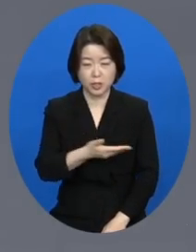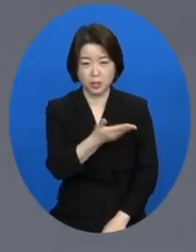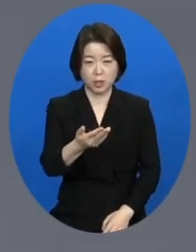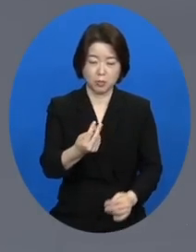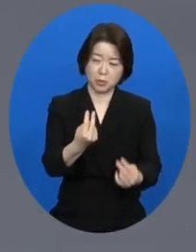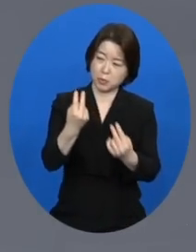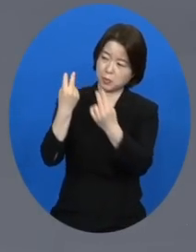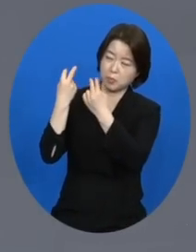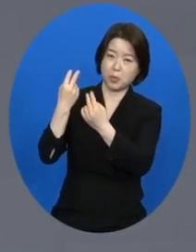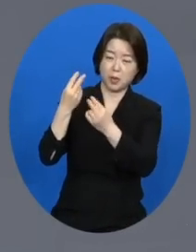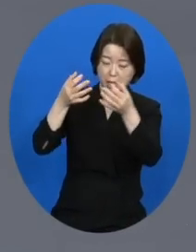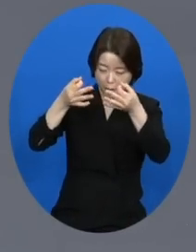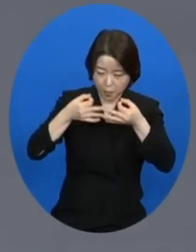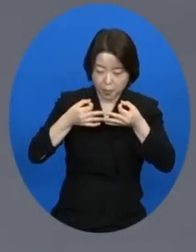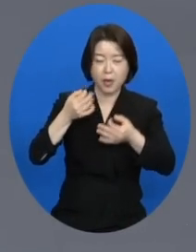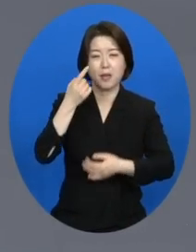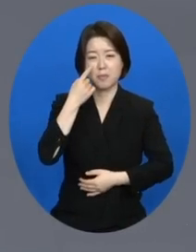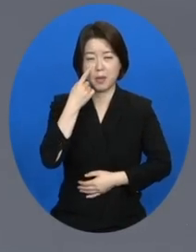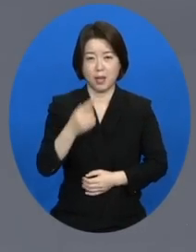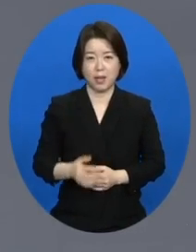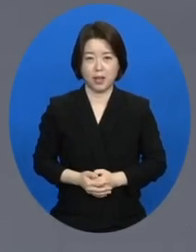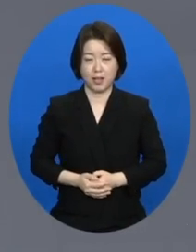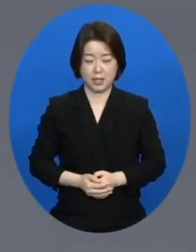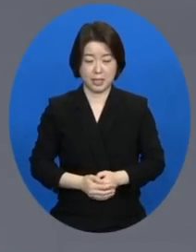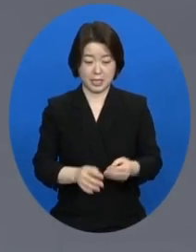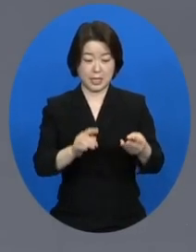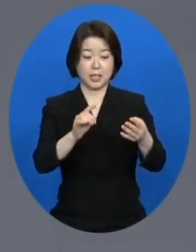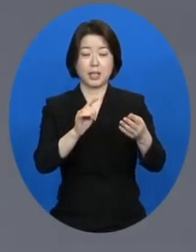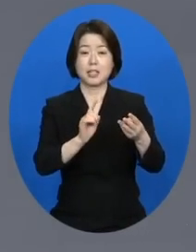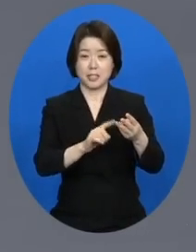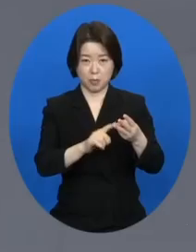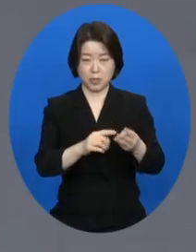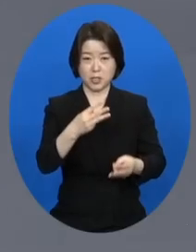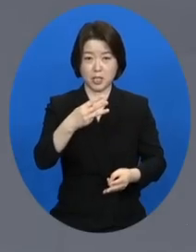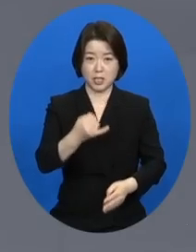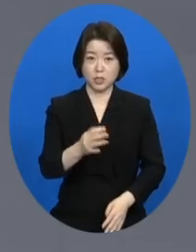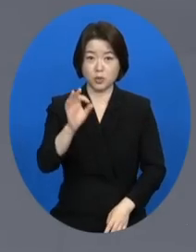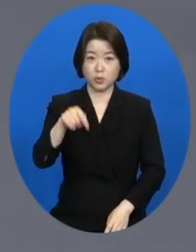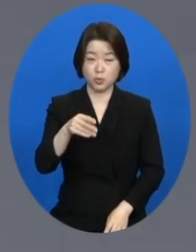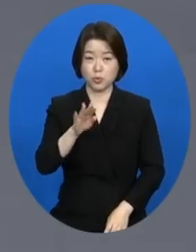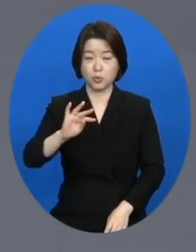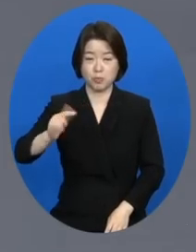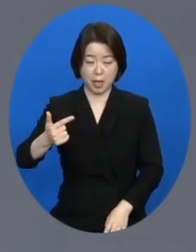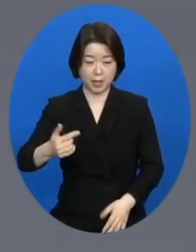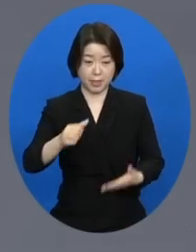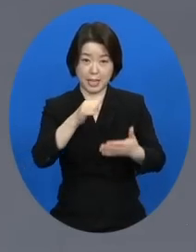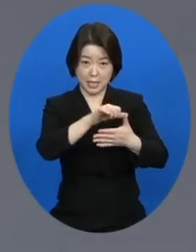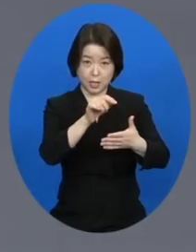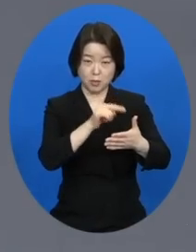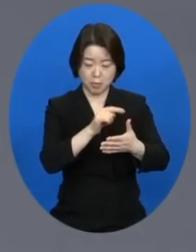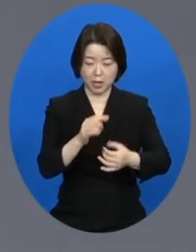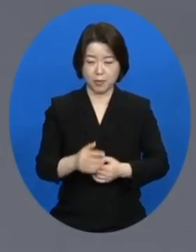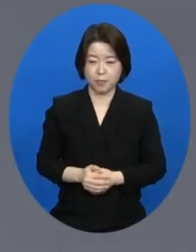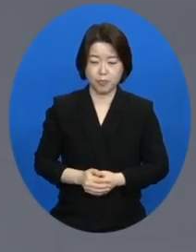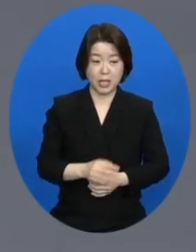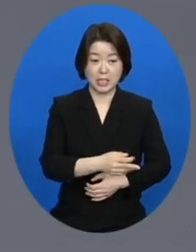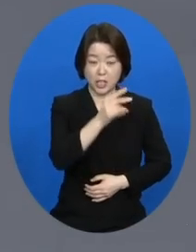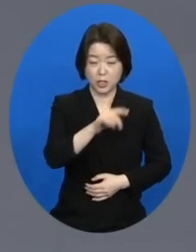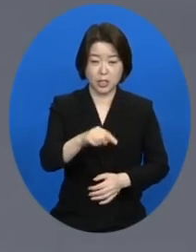돌아보시기 바랍니다. 세 번째, 루벤입니다. 형들이 요셉을 죽이고자 할 때 루벤이